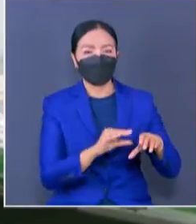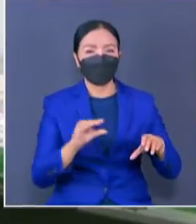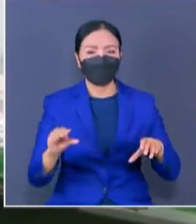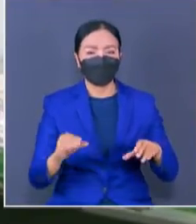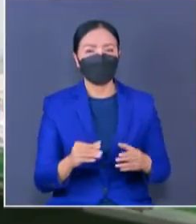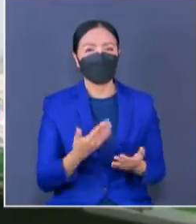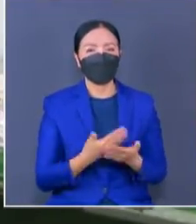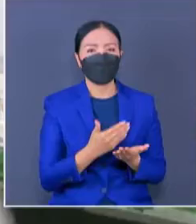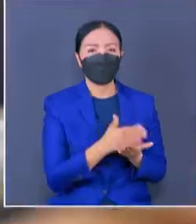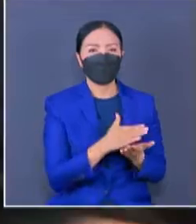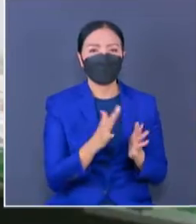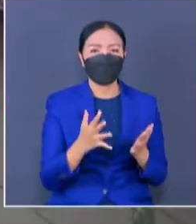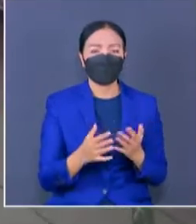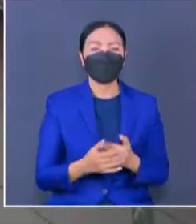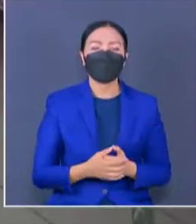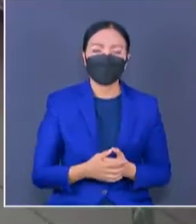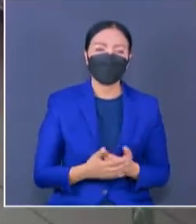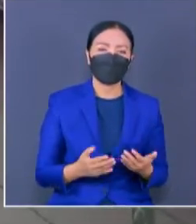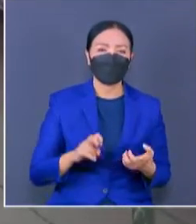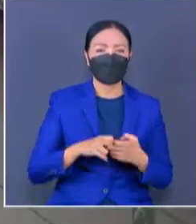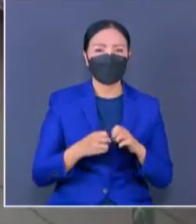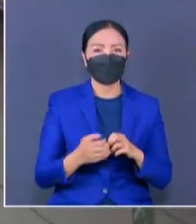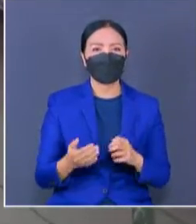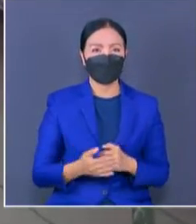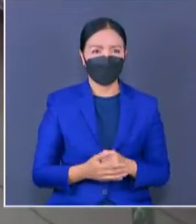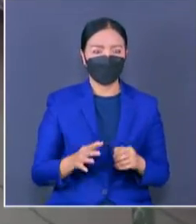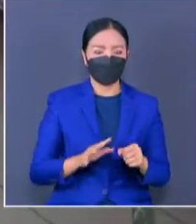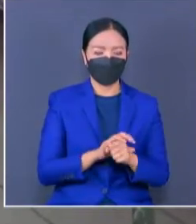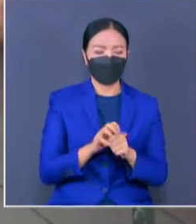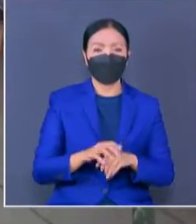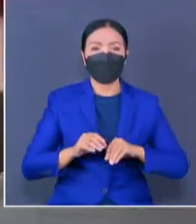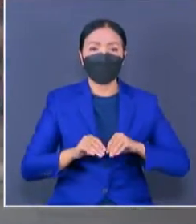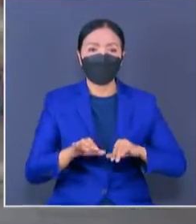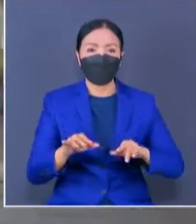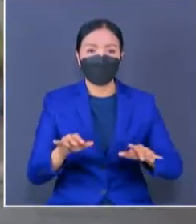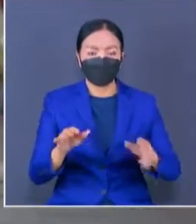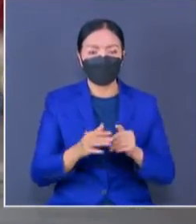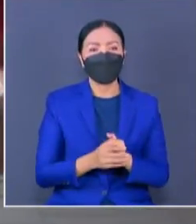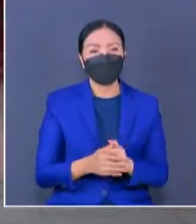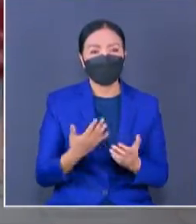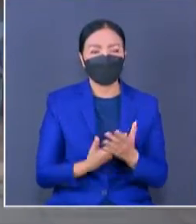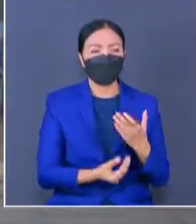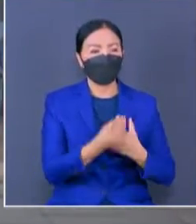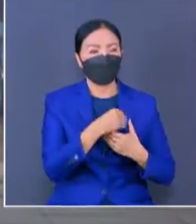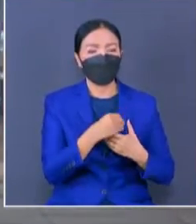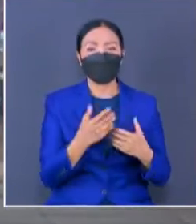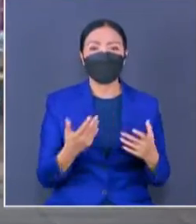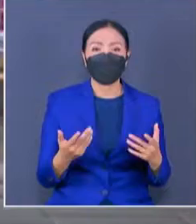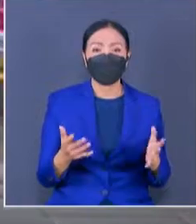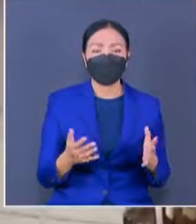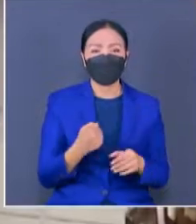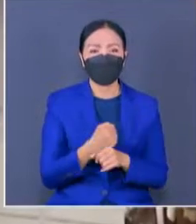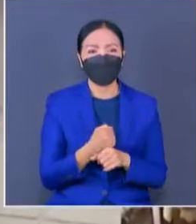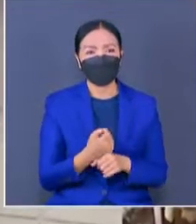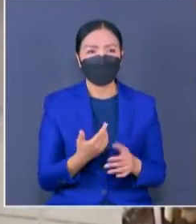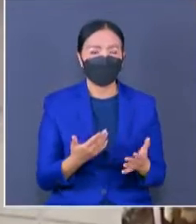กับความยากลำบากที่เกิดขึ้นจากสถานการณ์การระบาดของโควิด-19ก็ทำให้ต้องขาดรายได้ค่ะไม่สามารถช